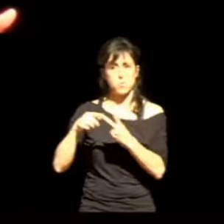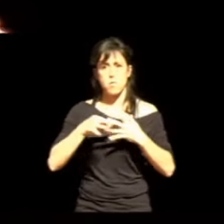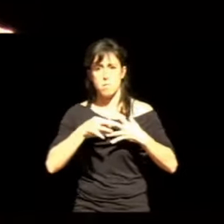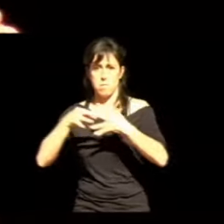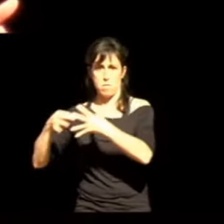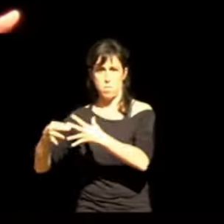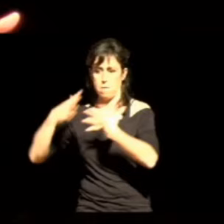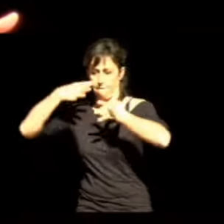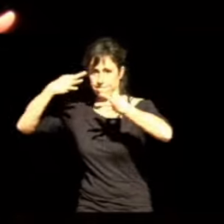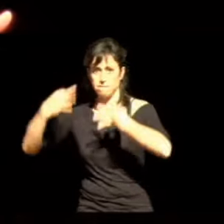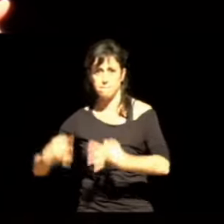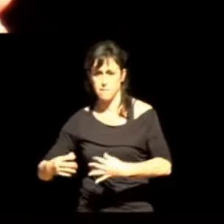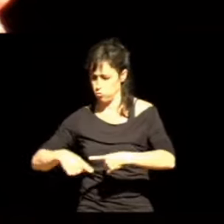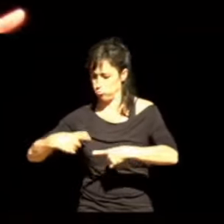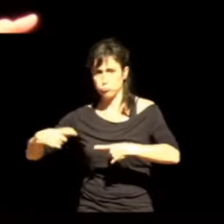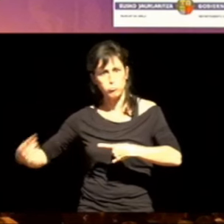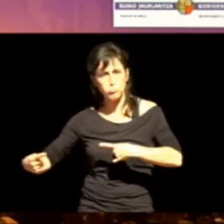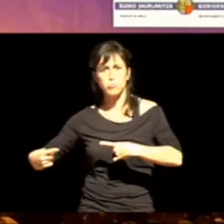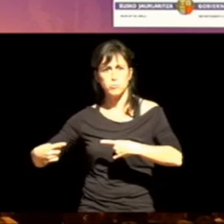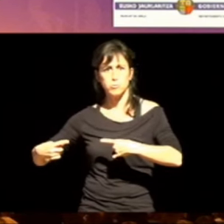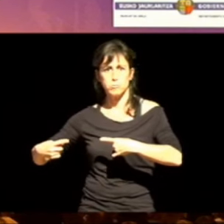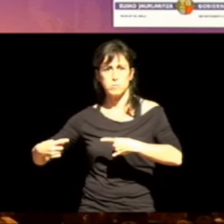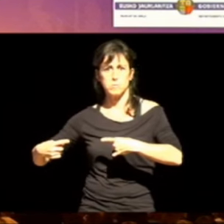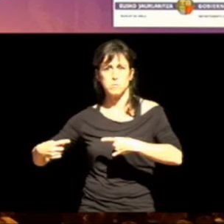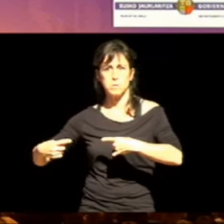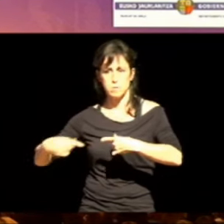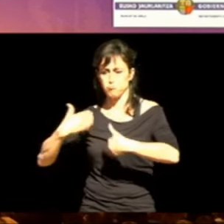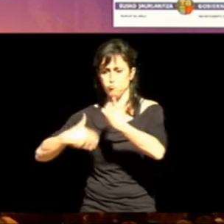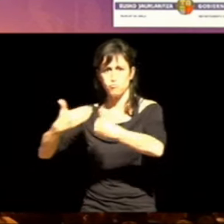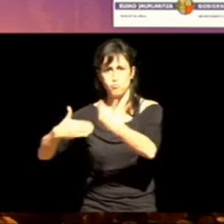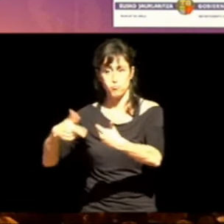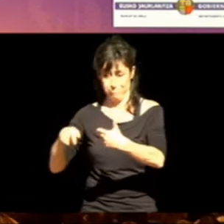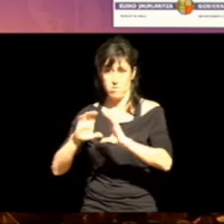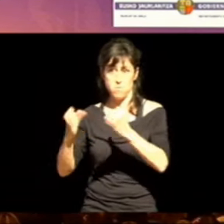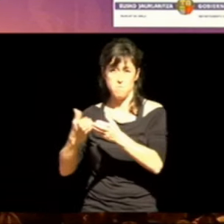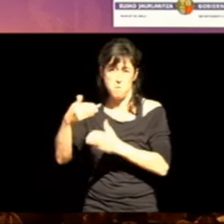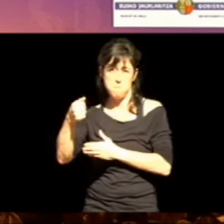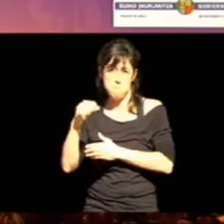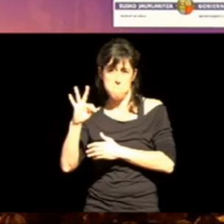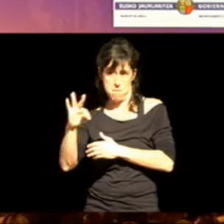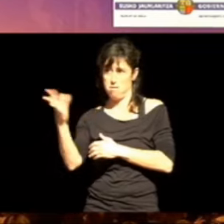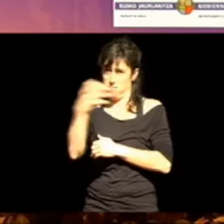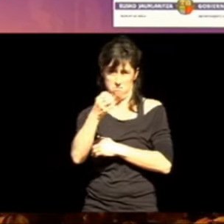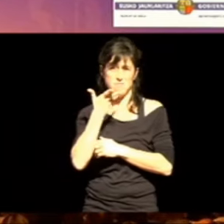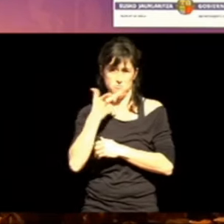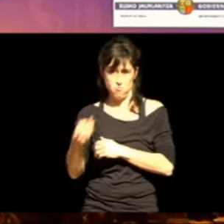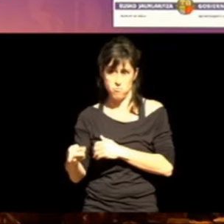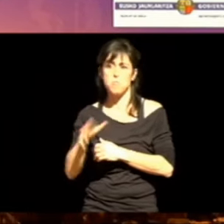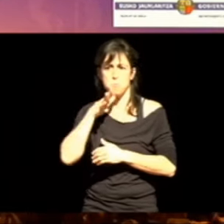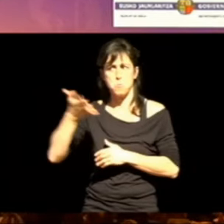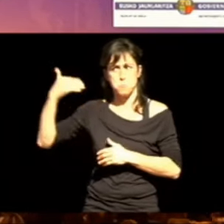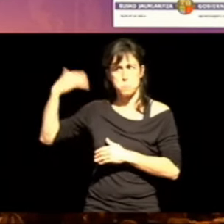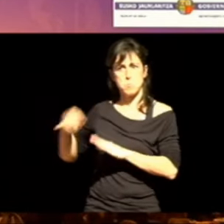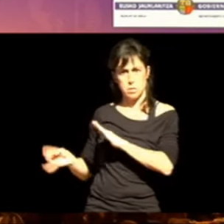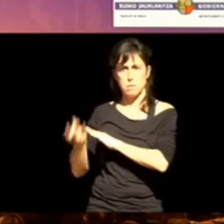eguneroko mantentzen dena, eta hori da bat taldearena. Bat taldean arroz ezagutzen duzue, bat taldea aspalduko kontua izan da